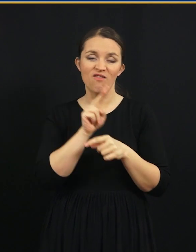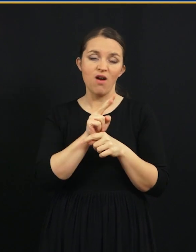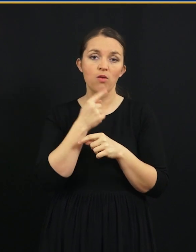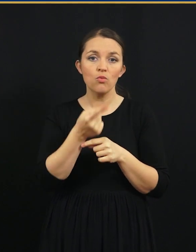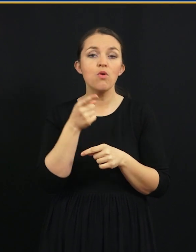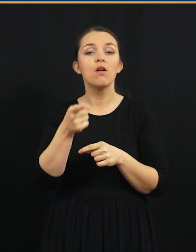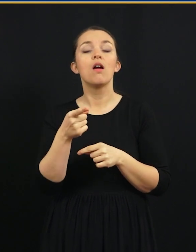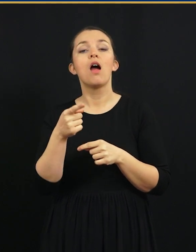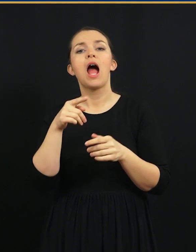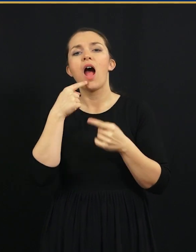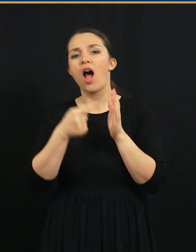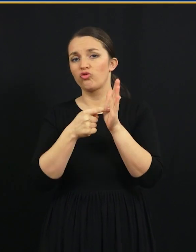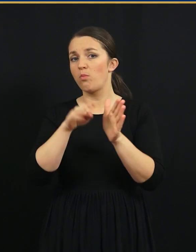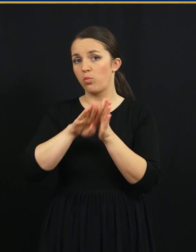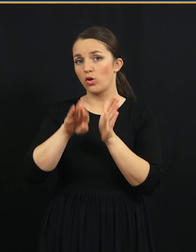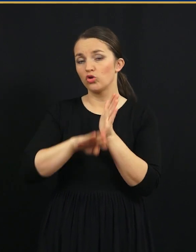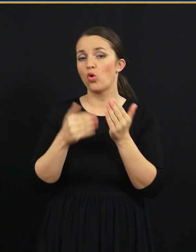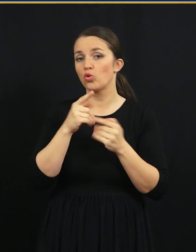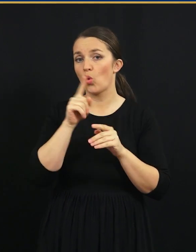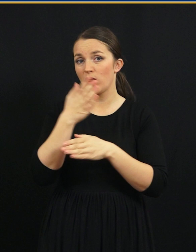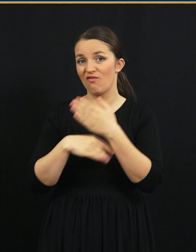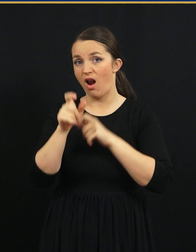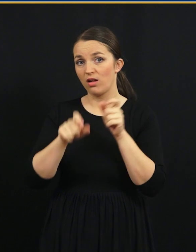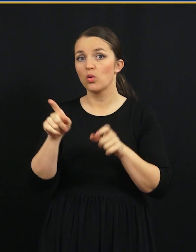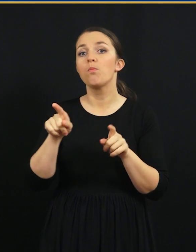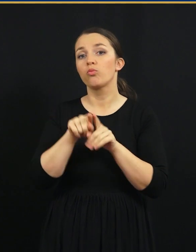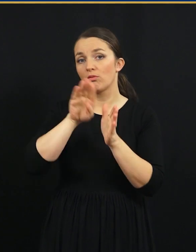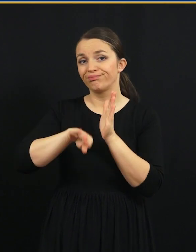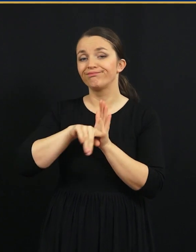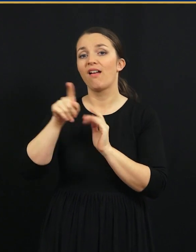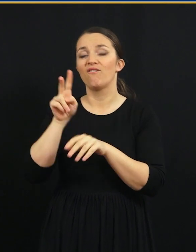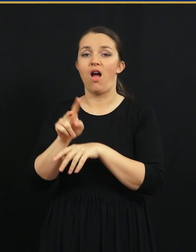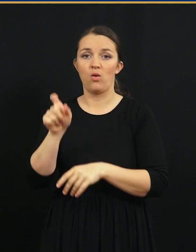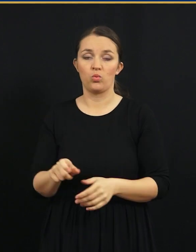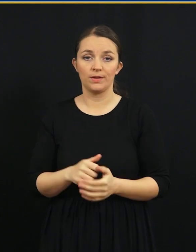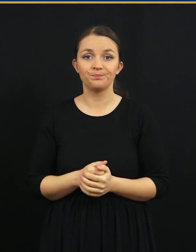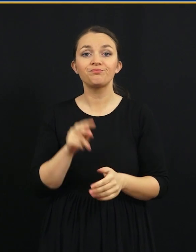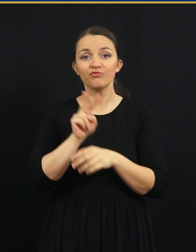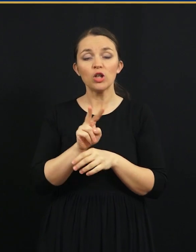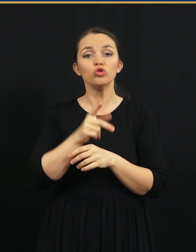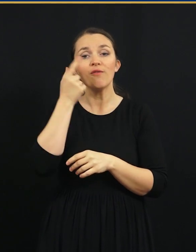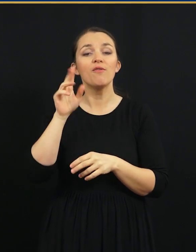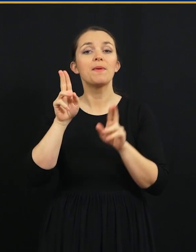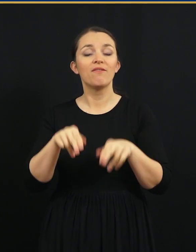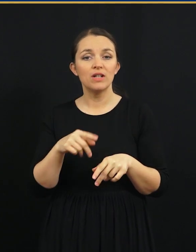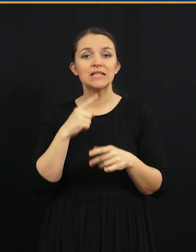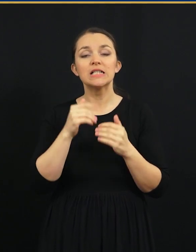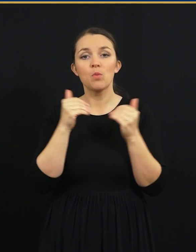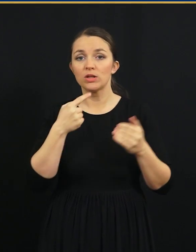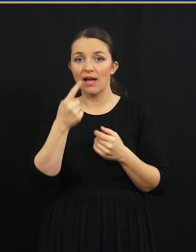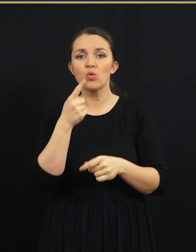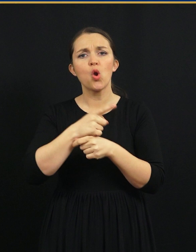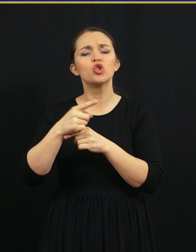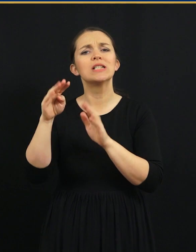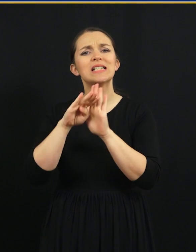pravi varuh, kažejo na ponižujoč odnos do invalidov in varuha. Varuh človekovih pravic je ob tem